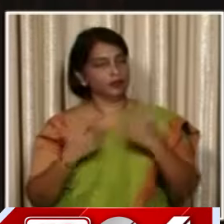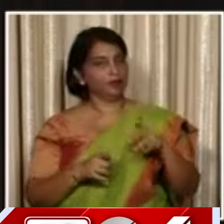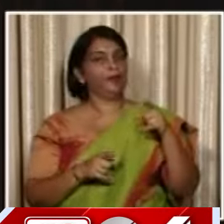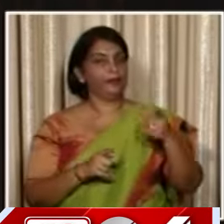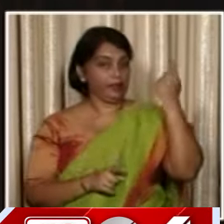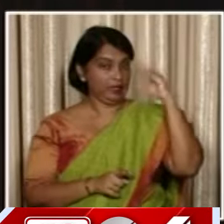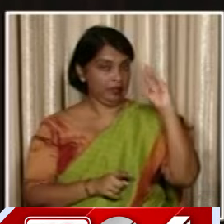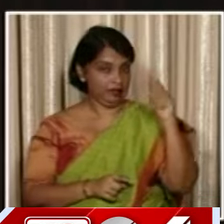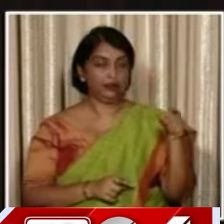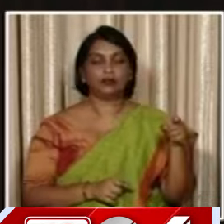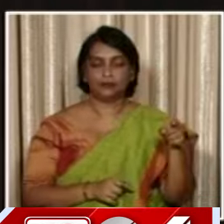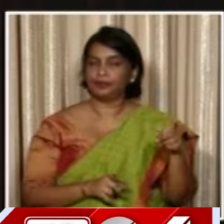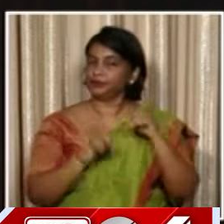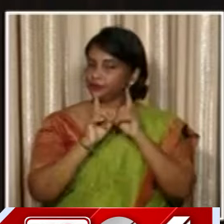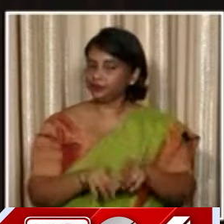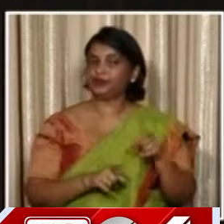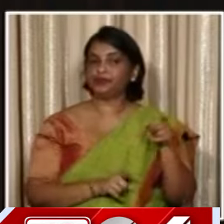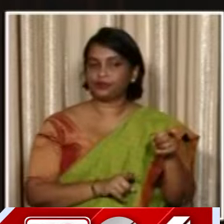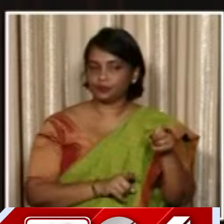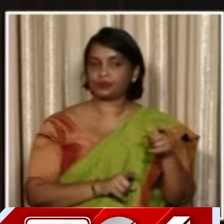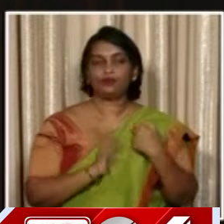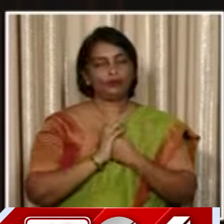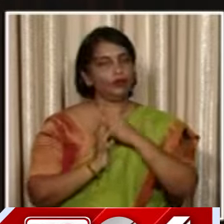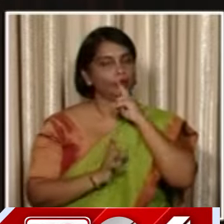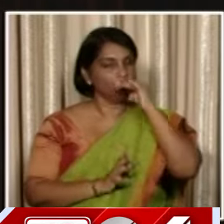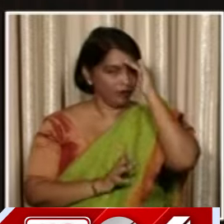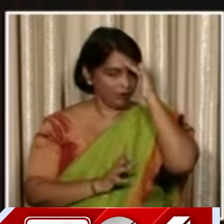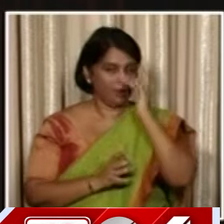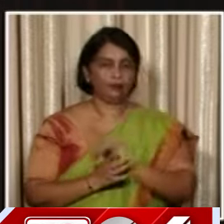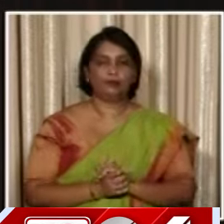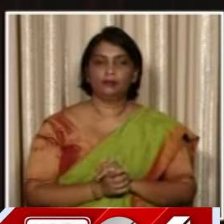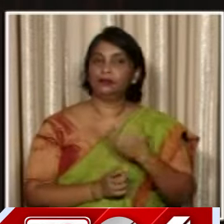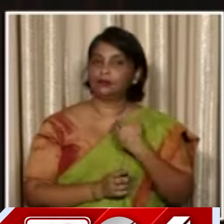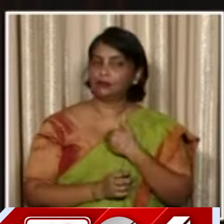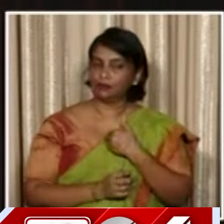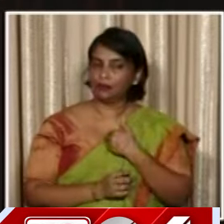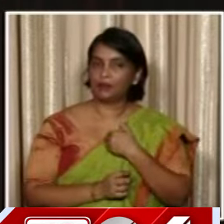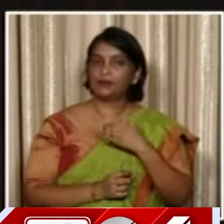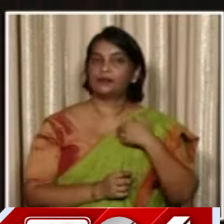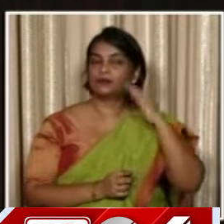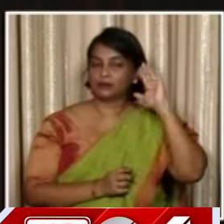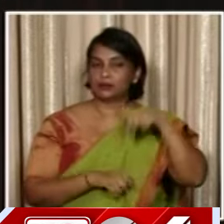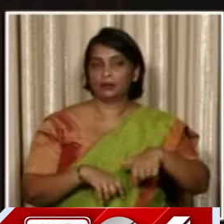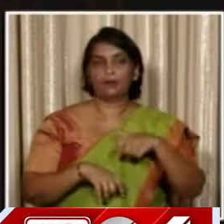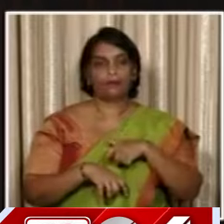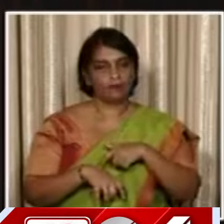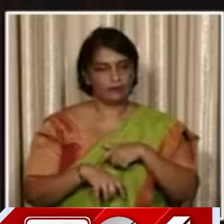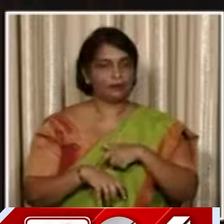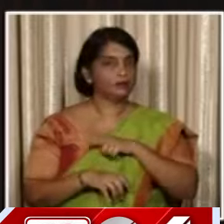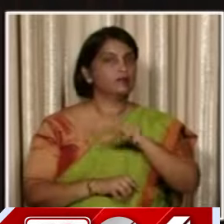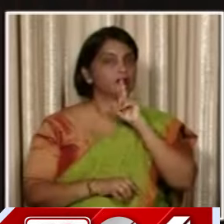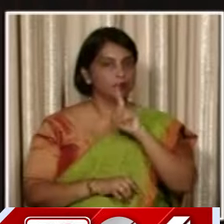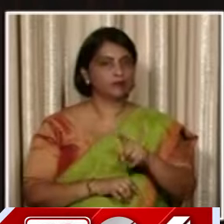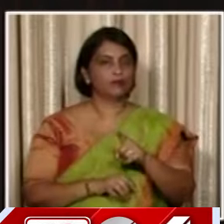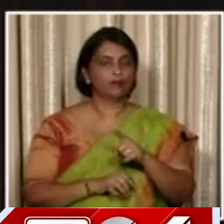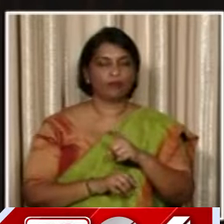එදා රාත්‍රියේ. ඒ වගේම තමයි ගරු කතානායකතුමනි, මම විශේෂයෙන්ම මේ වෙලාවේ මේ මතක් කරනවා